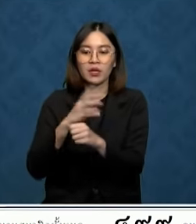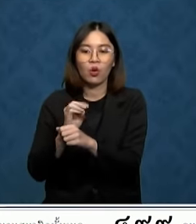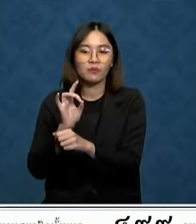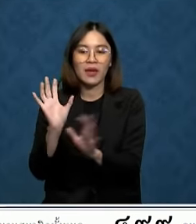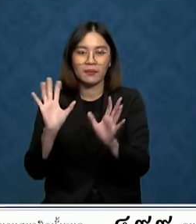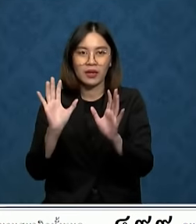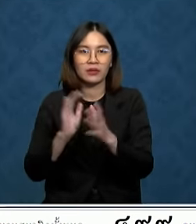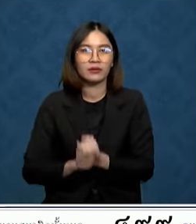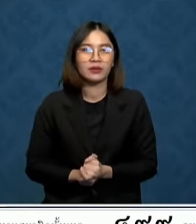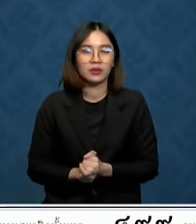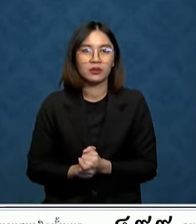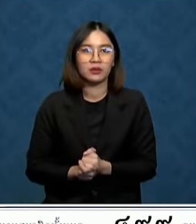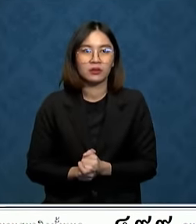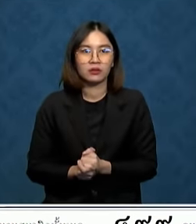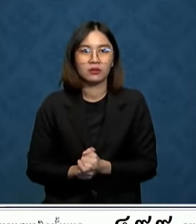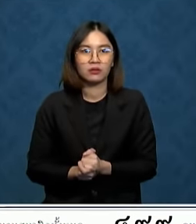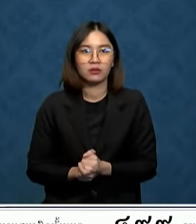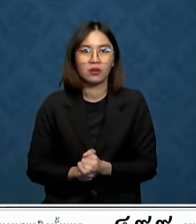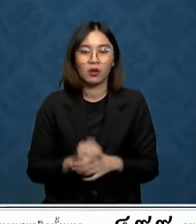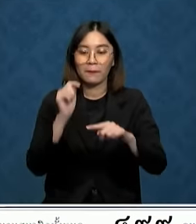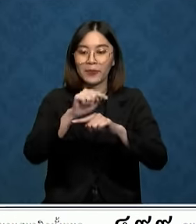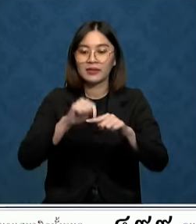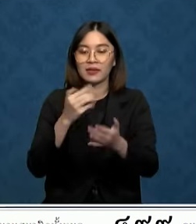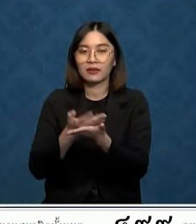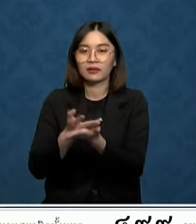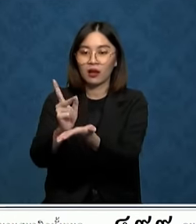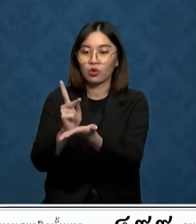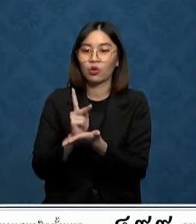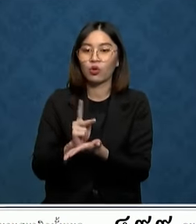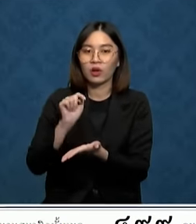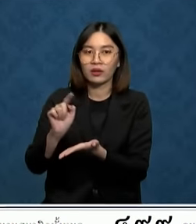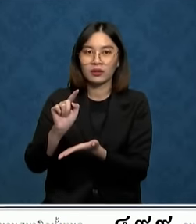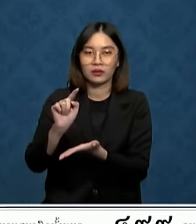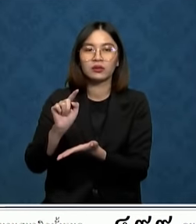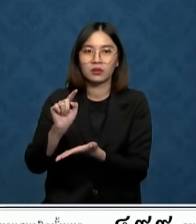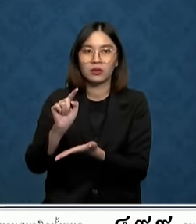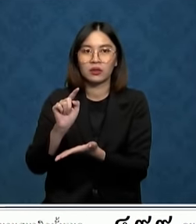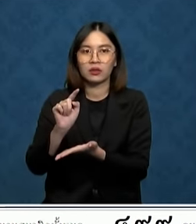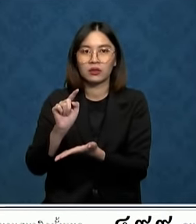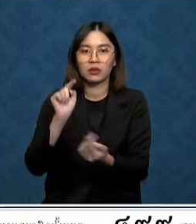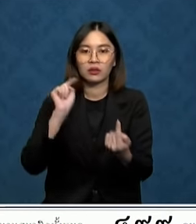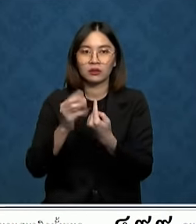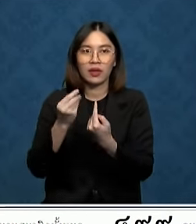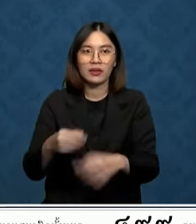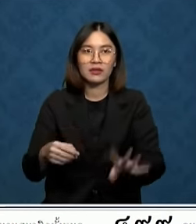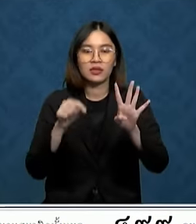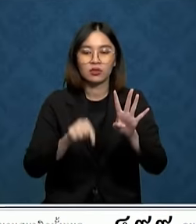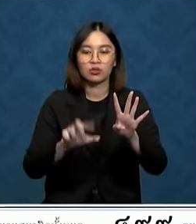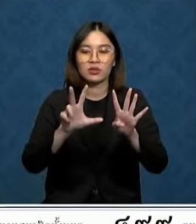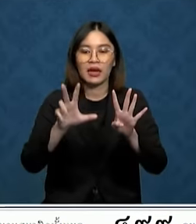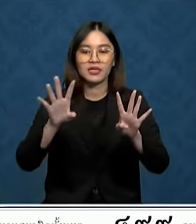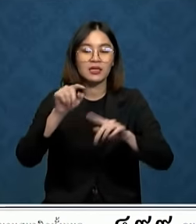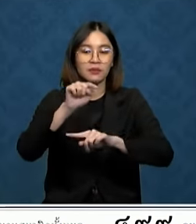รองแค่ปี 68เท่านั้นเองจะทำให้สัดส่วนของการกู้ชดเชยขาดดุลเนี่ยสูงถึง 4.34 per